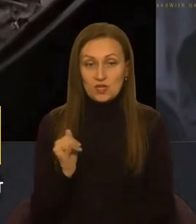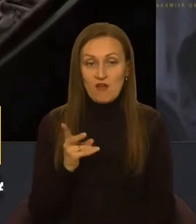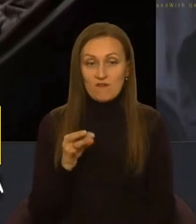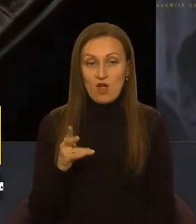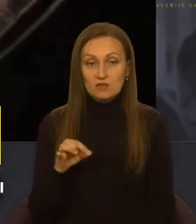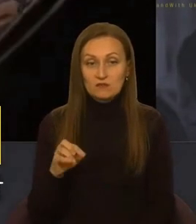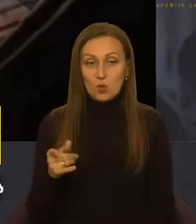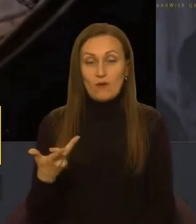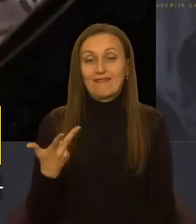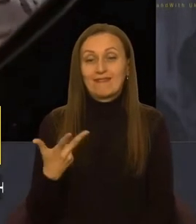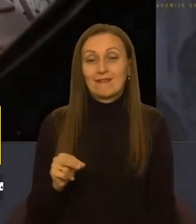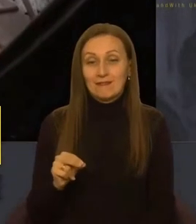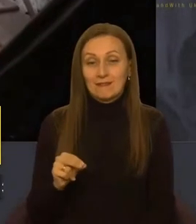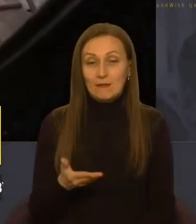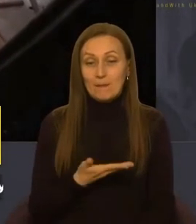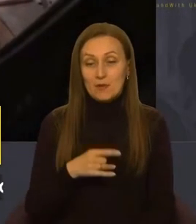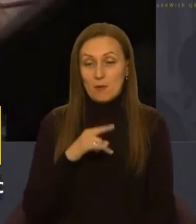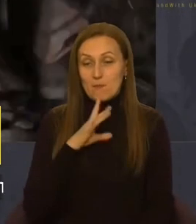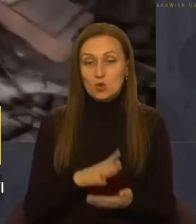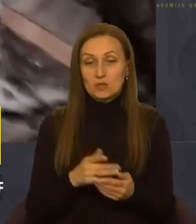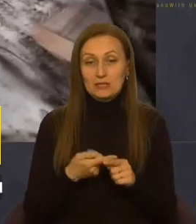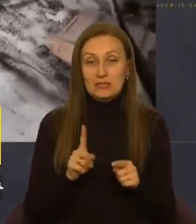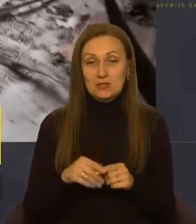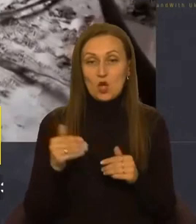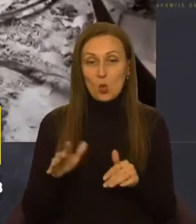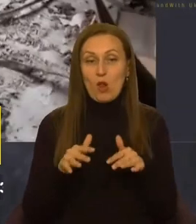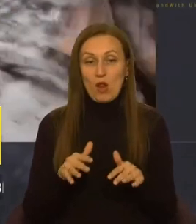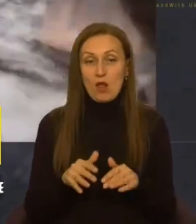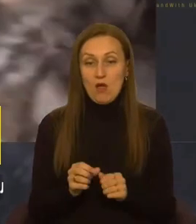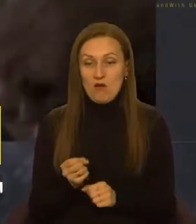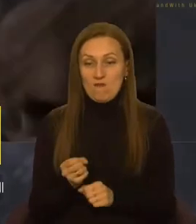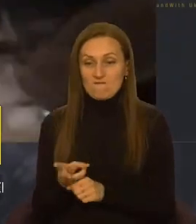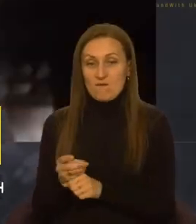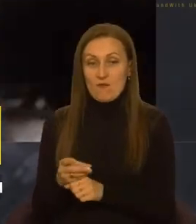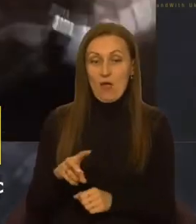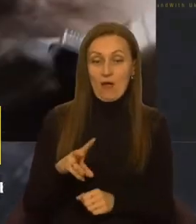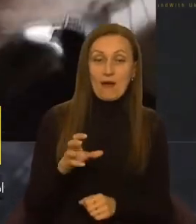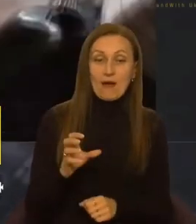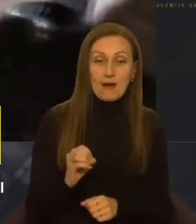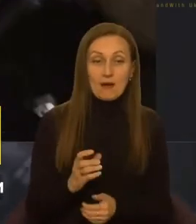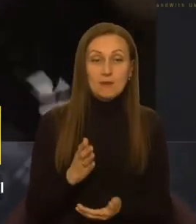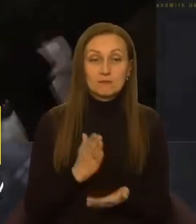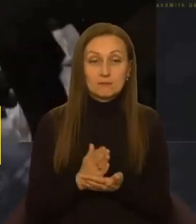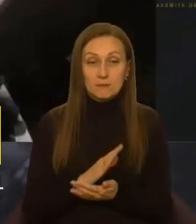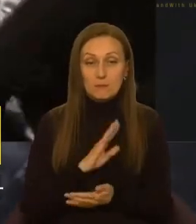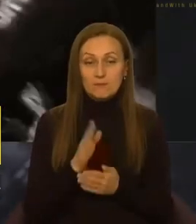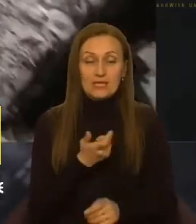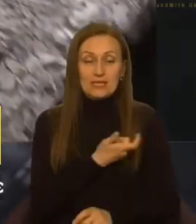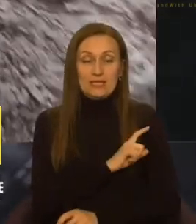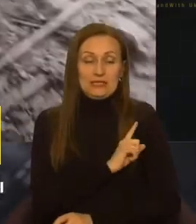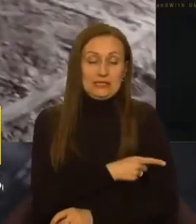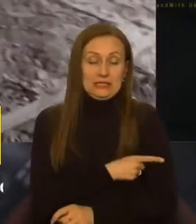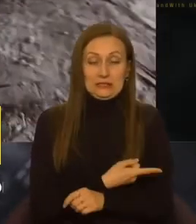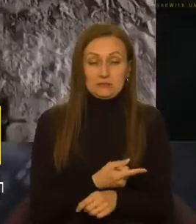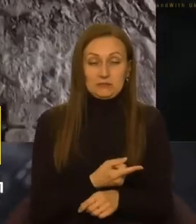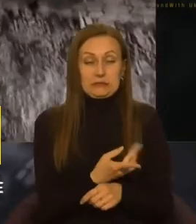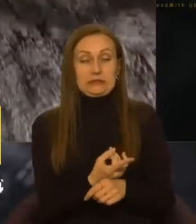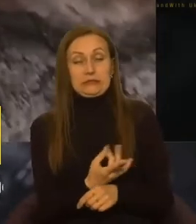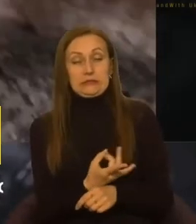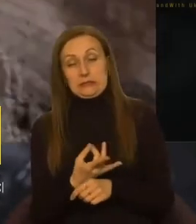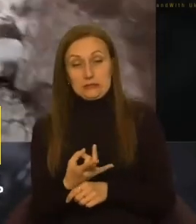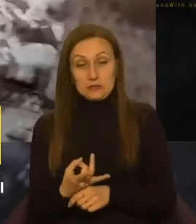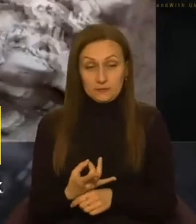Іванівського, де ми постійно ці його наступи відбуваємо, але перебуваємо під дуже щільним артилерійським